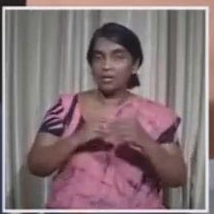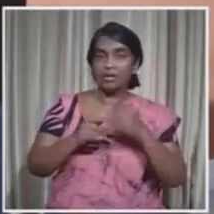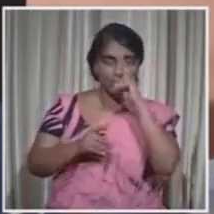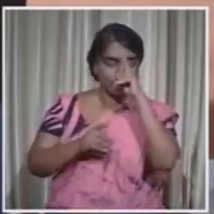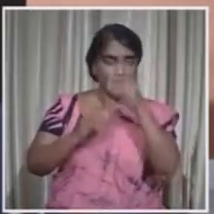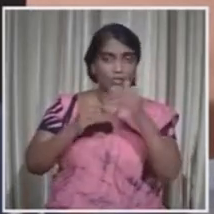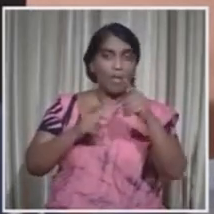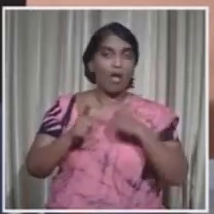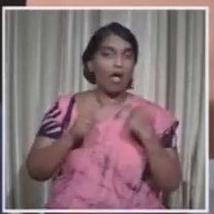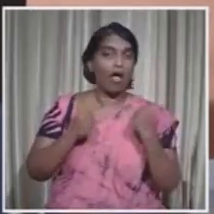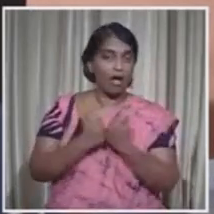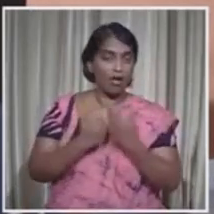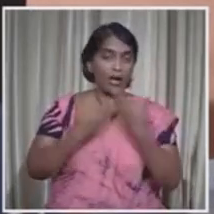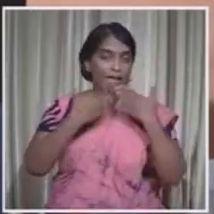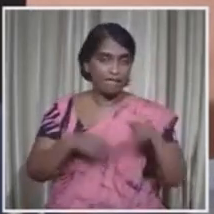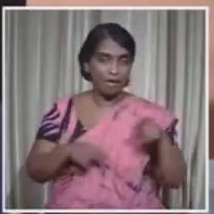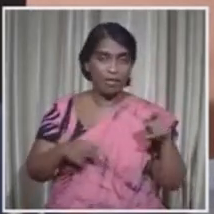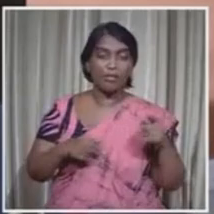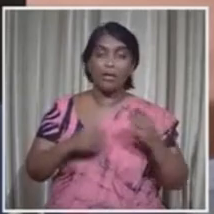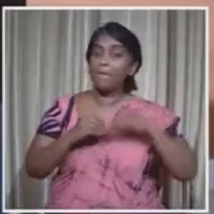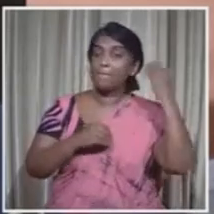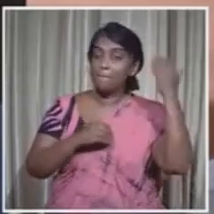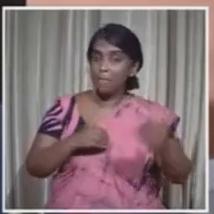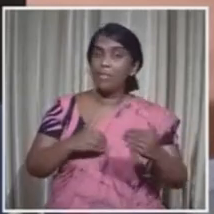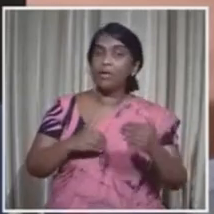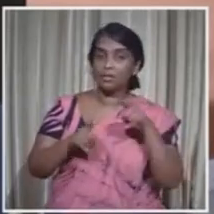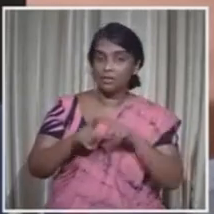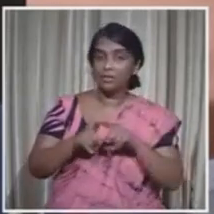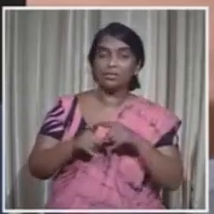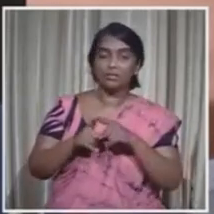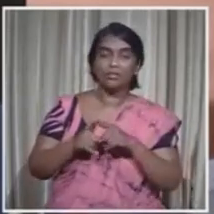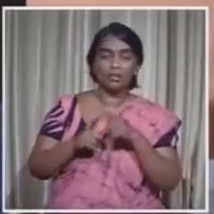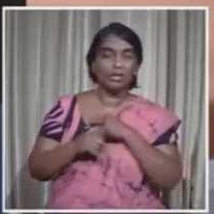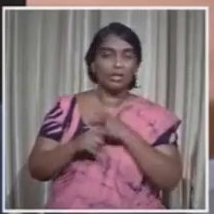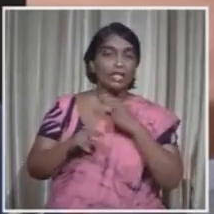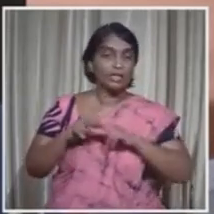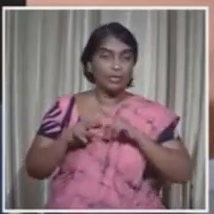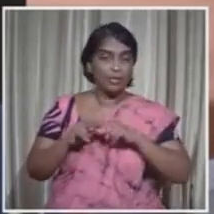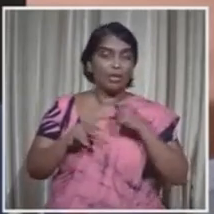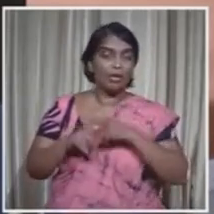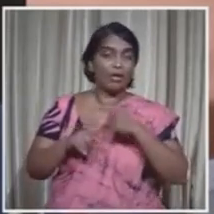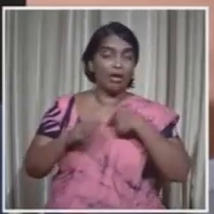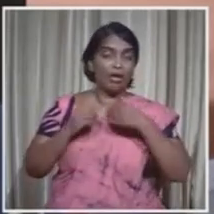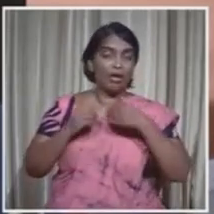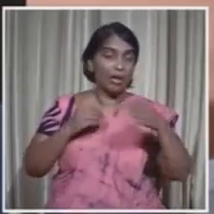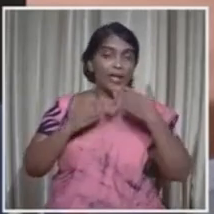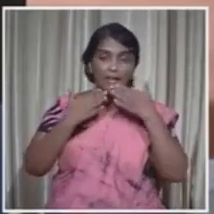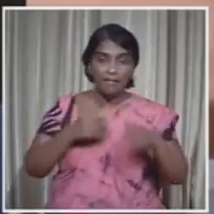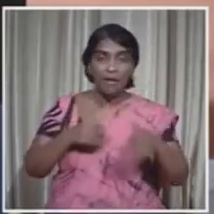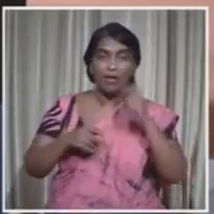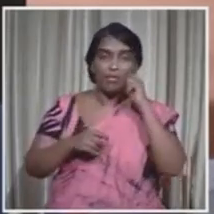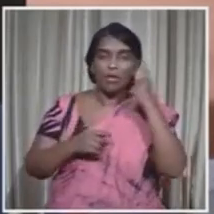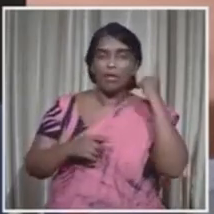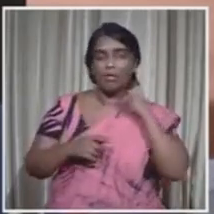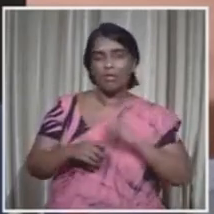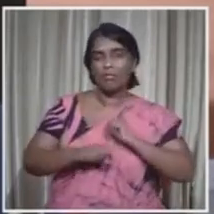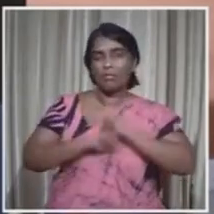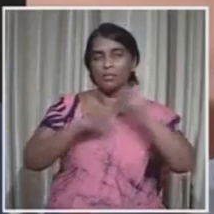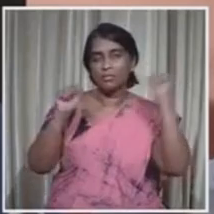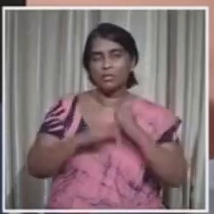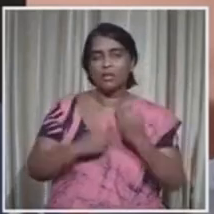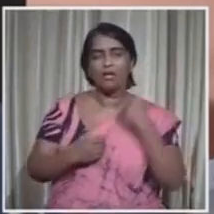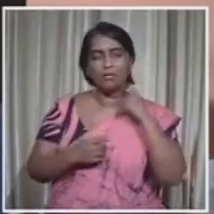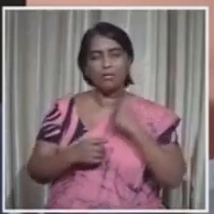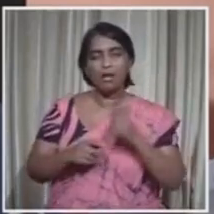අවුරුදු වෙනවා, අවුරුදු නිවාඩු වෙනවා. ඊට පස්සේ ඊස්ටර් සන්ඩේ එනවා. එතකොට අවුරුද්ද ඊස්ටර් සන්ඩේ එනකොට මිනිස්සුන කම්මැලි වෙයි මේ උද්ඝෝෂණ කරන්න.